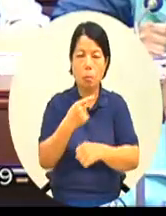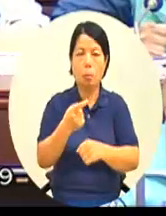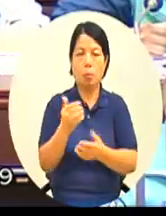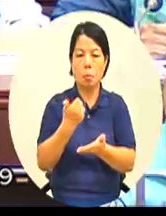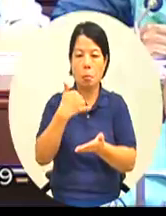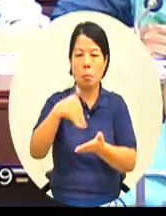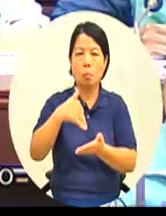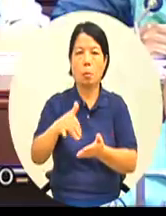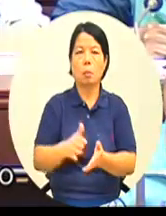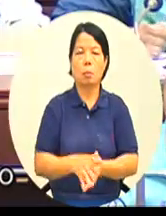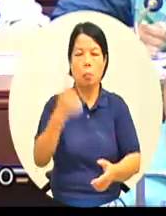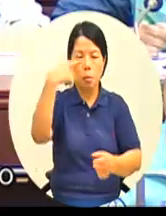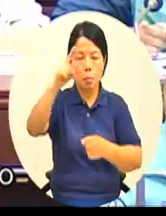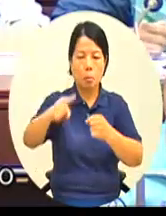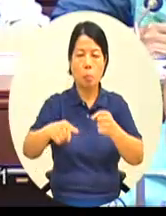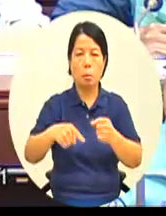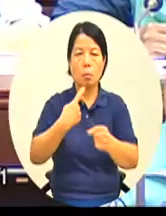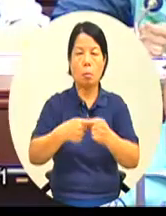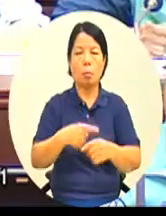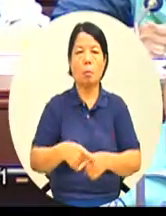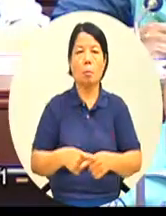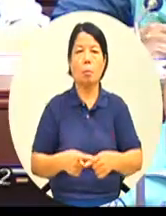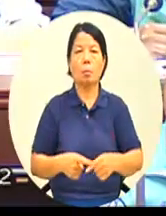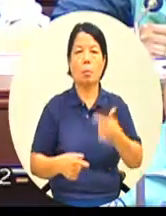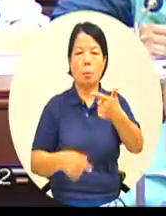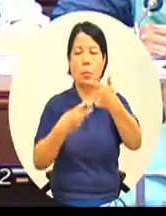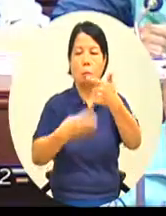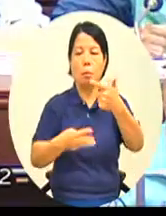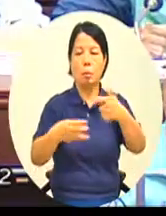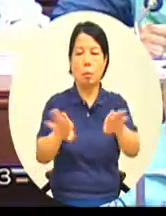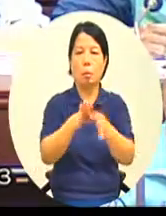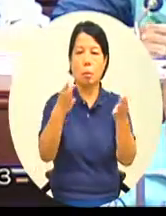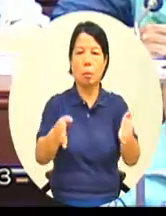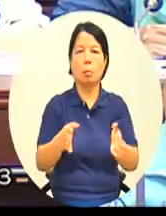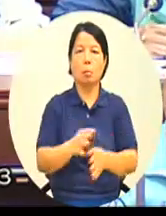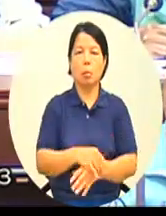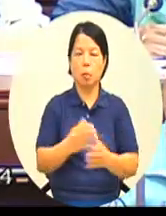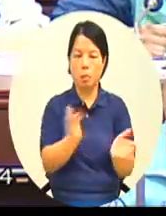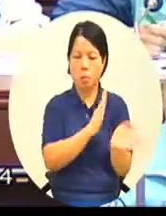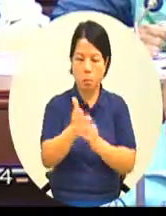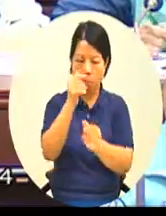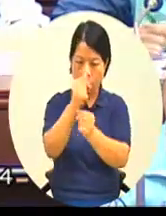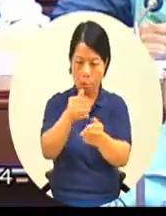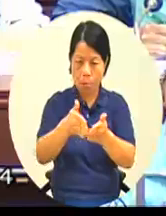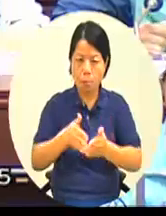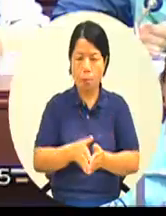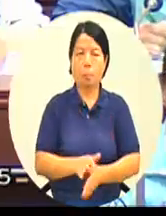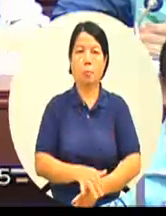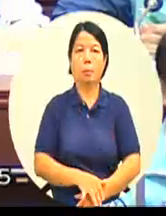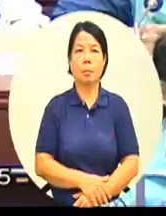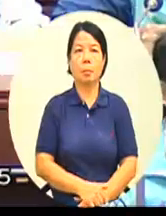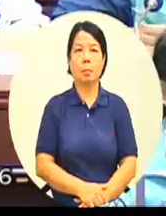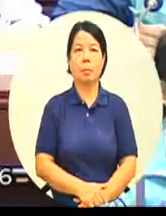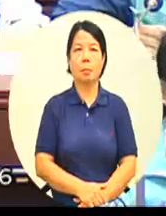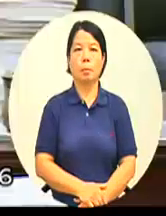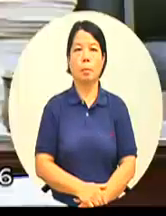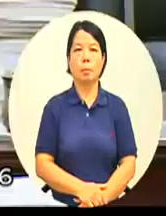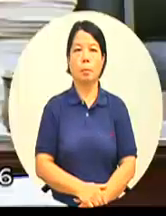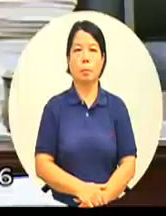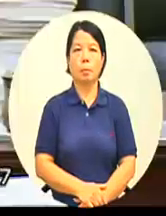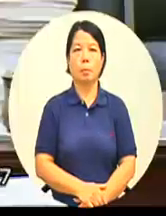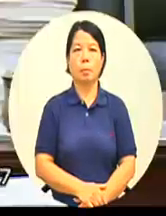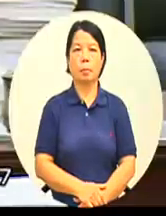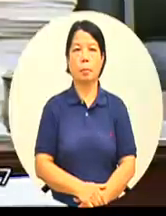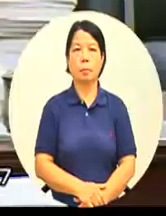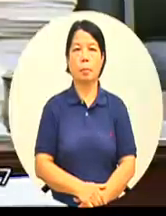能在明年6月3号上路之前，其实我们尽可能希望可以准备好。 好，再2分钟，